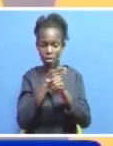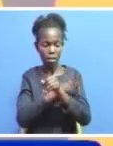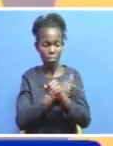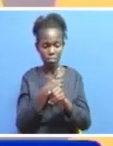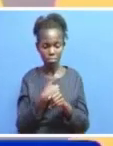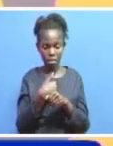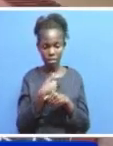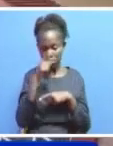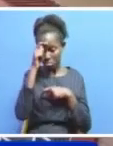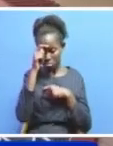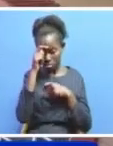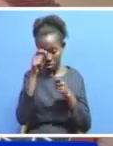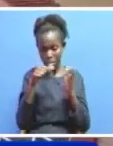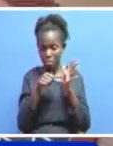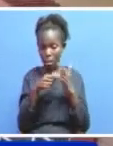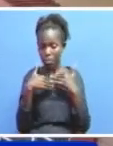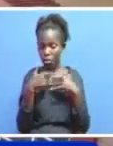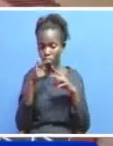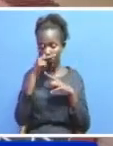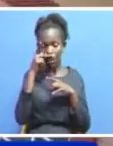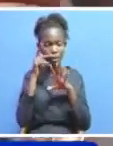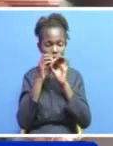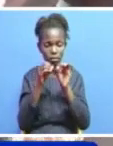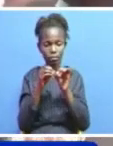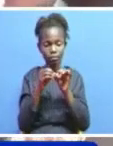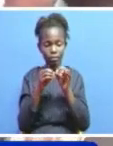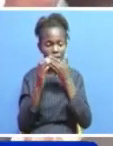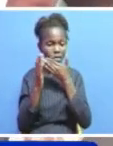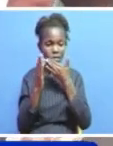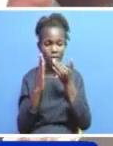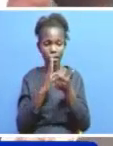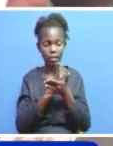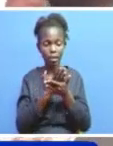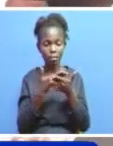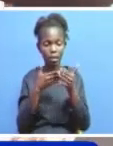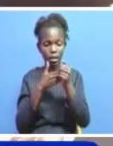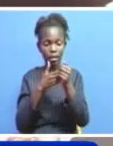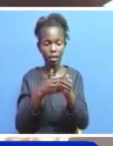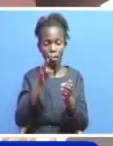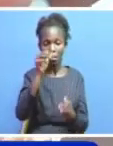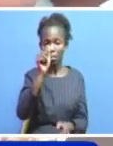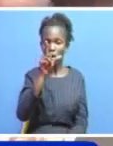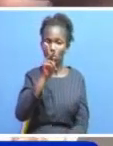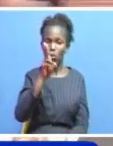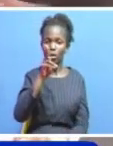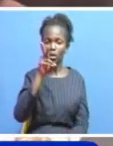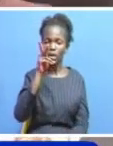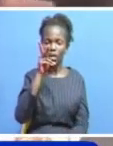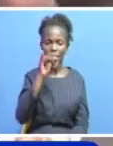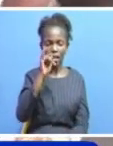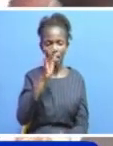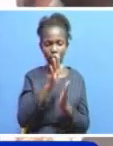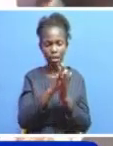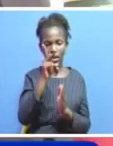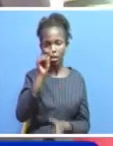party leader witu mbunge ni ya Kitui ngaliko imwe etongwe weni Harrison Maluke tamotongwe iwala aingi na Boniface Katula tamokoni wa Motalisa